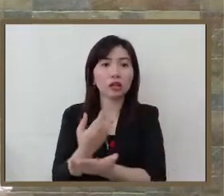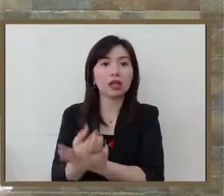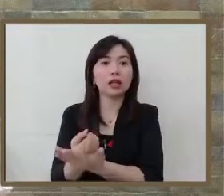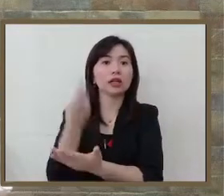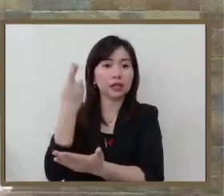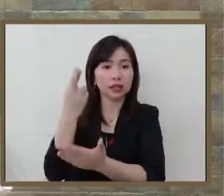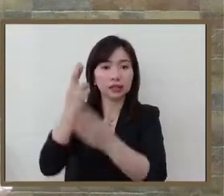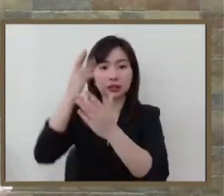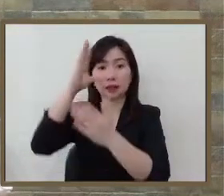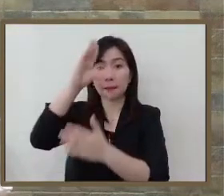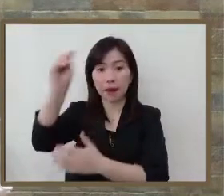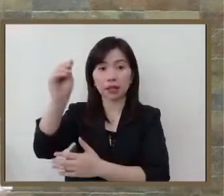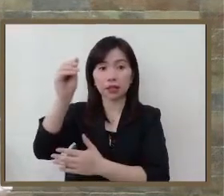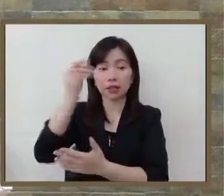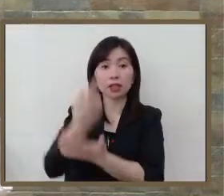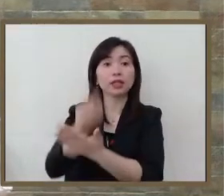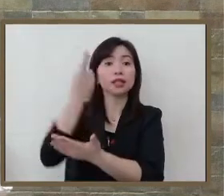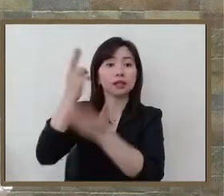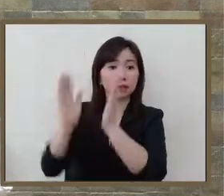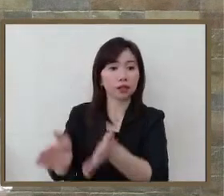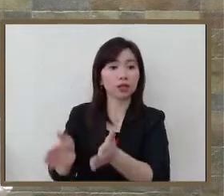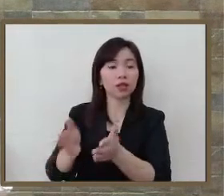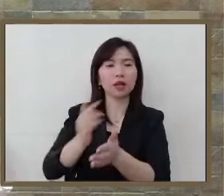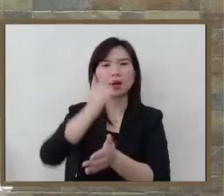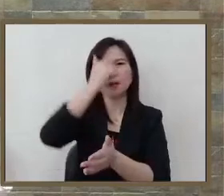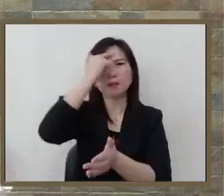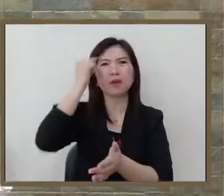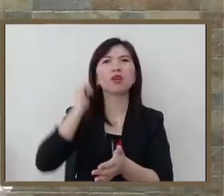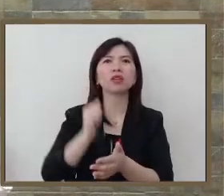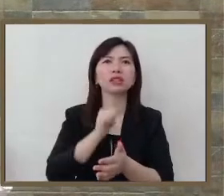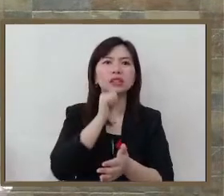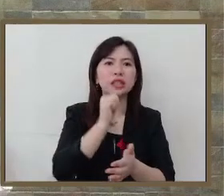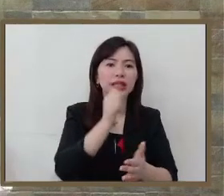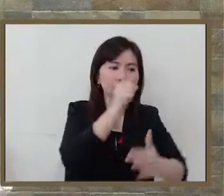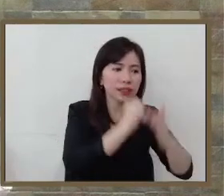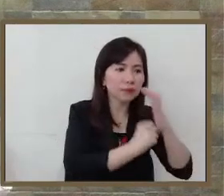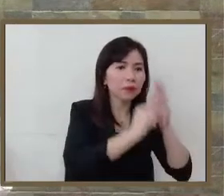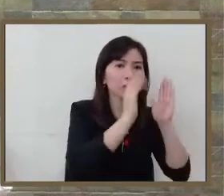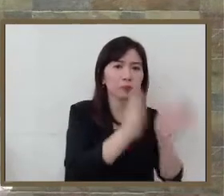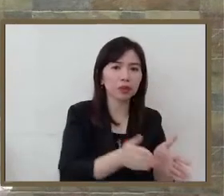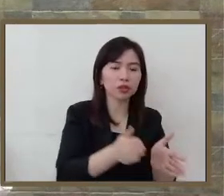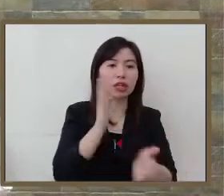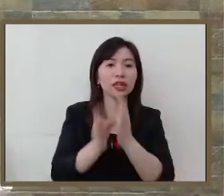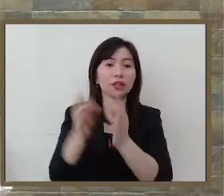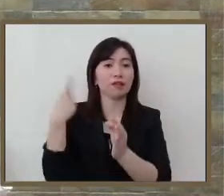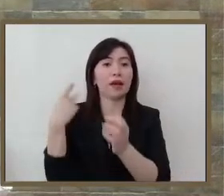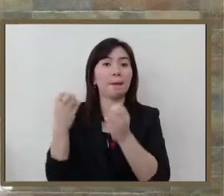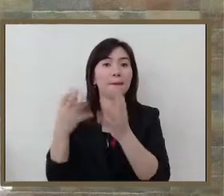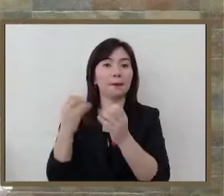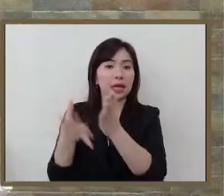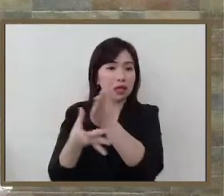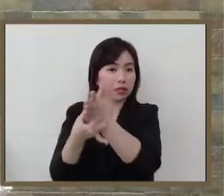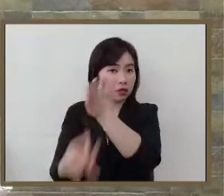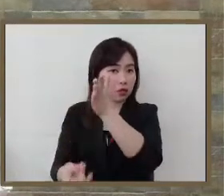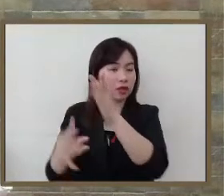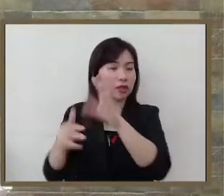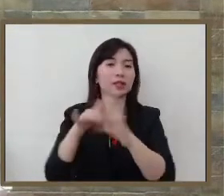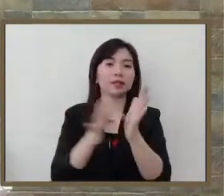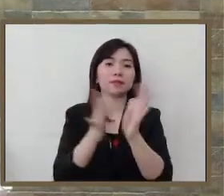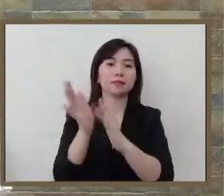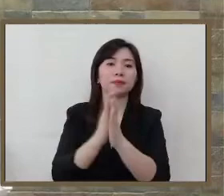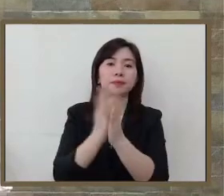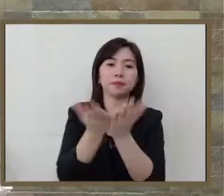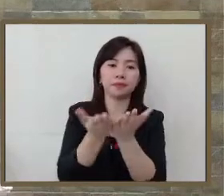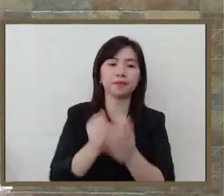kanilang pagkain, source ito ng kanilang medicine. And sabi ko nga, isa sa pinaka-importanting pinaggagamitan ng oil is